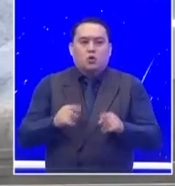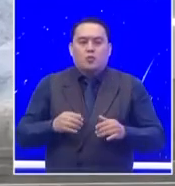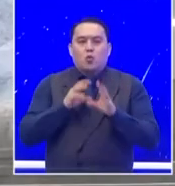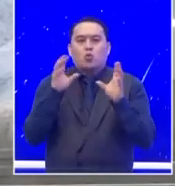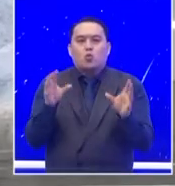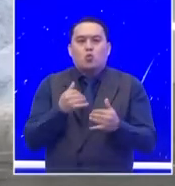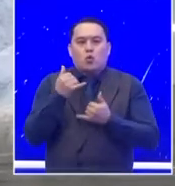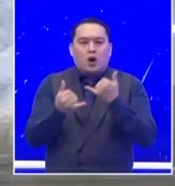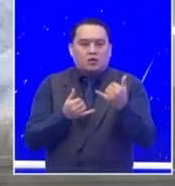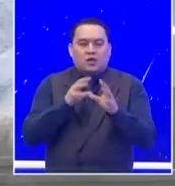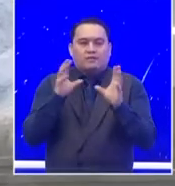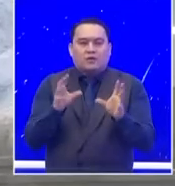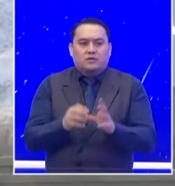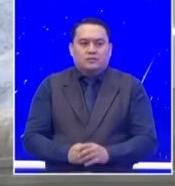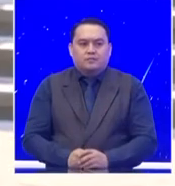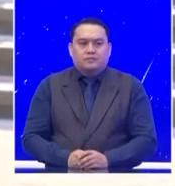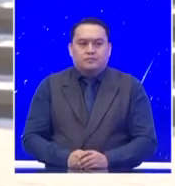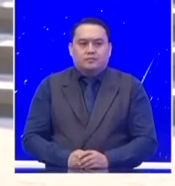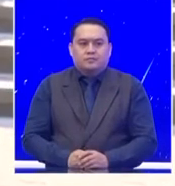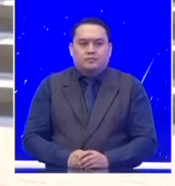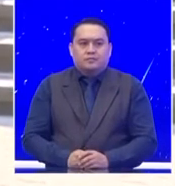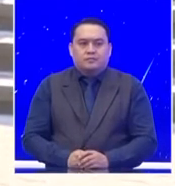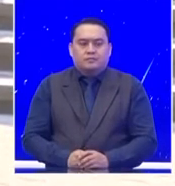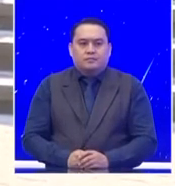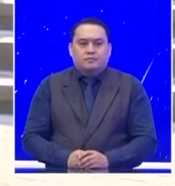ухода, считает City Construction.